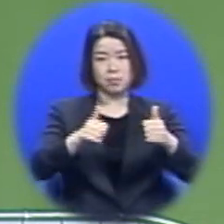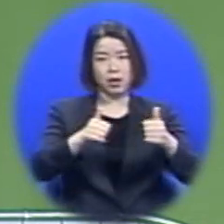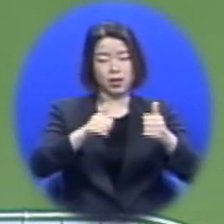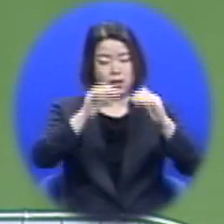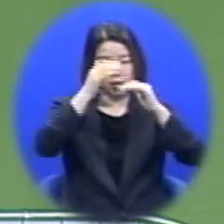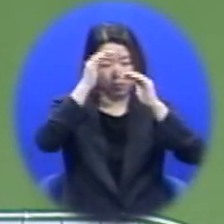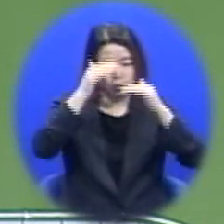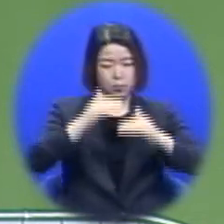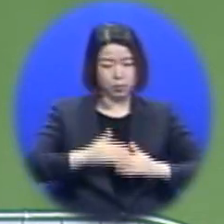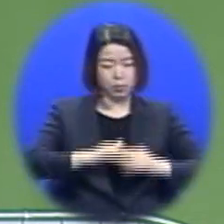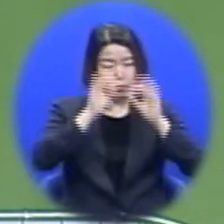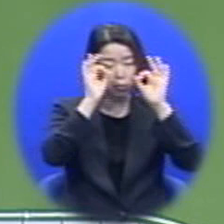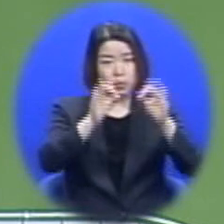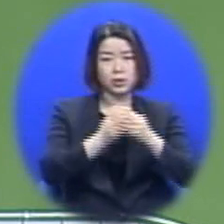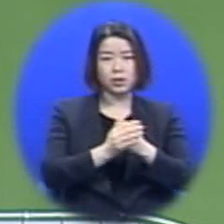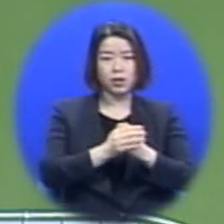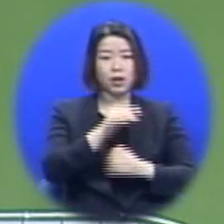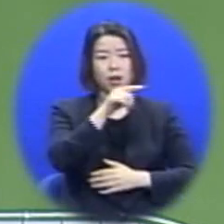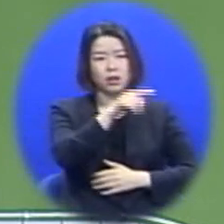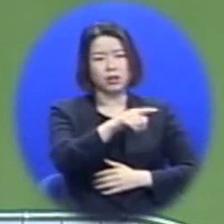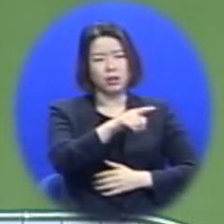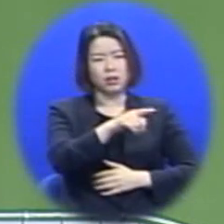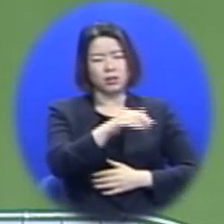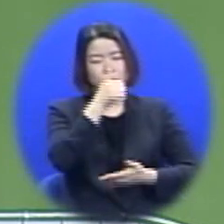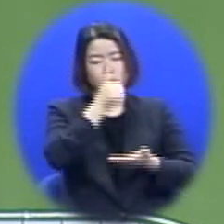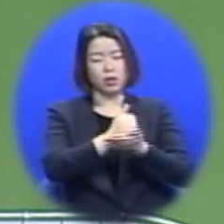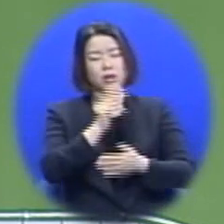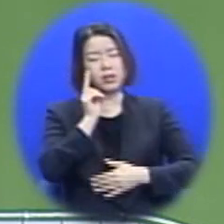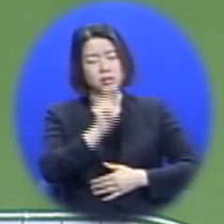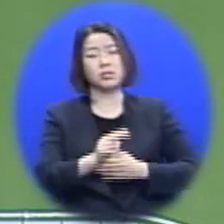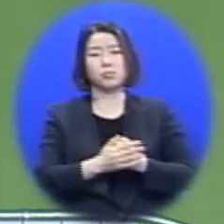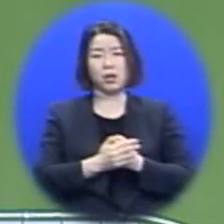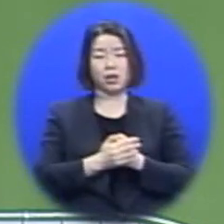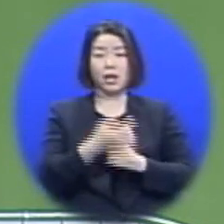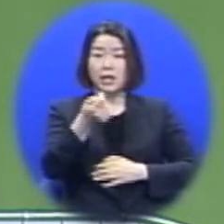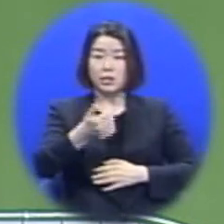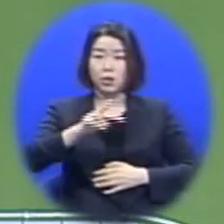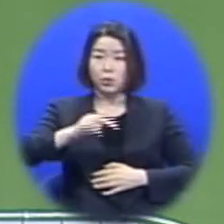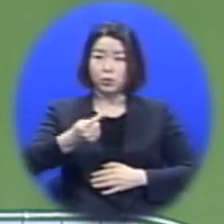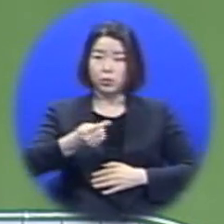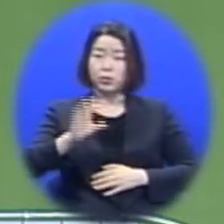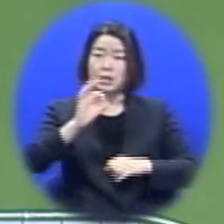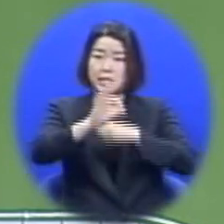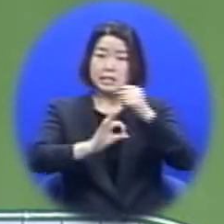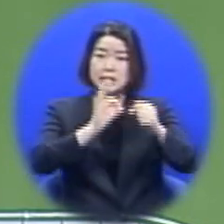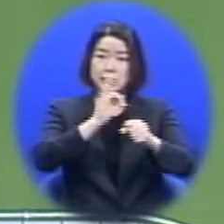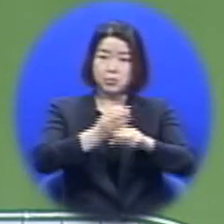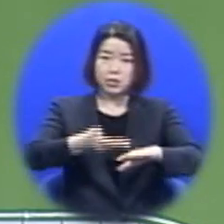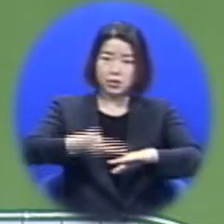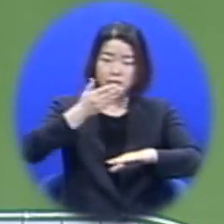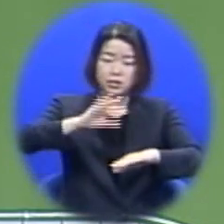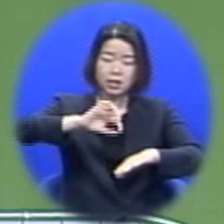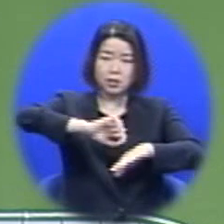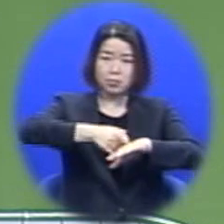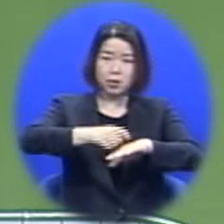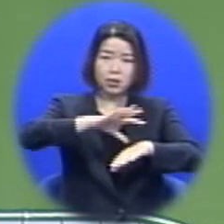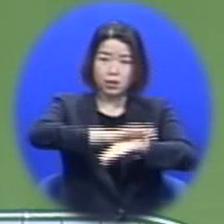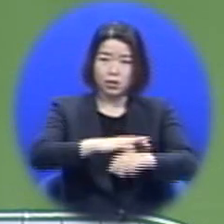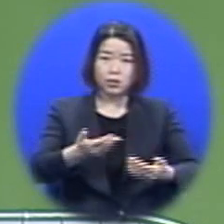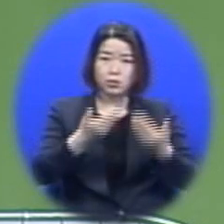가만히 진행하면서 보니까 그가 저지른 죄가 아주 심한 죄라 적어도 10년 이상의 징역형을 살아야